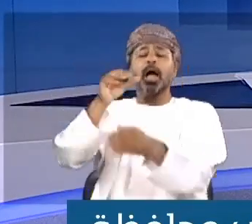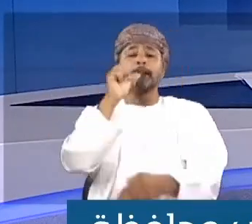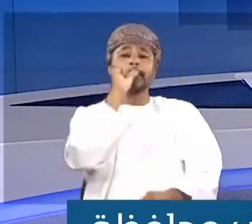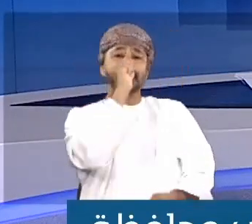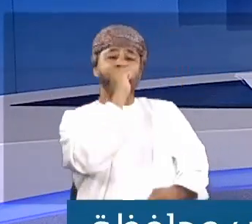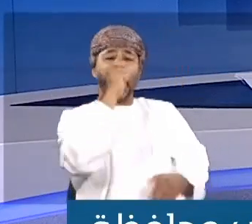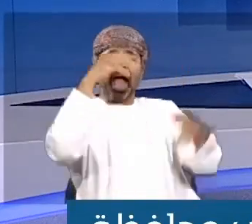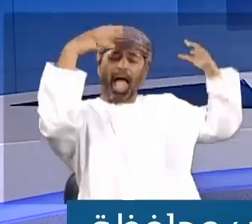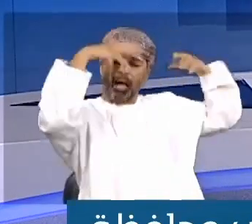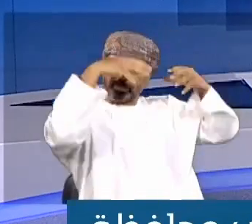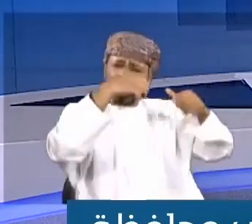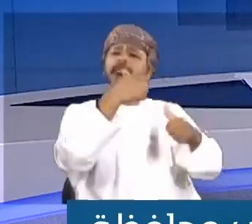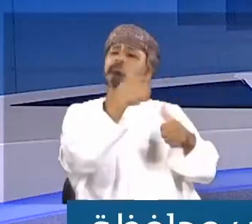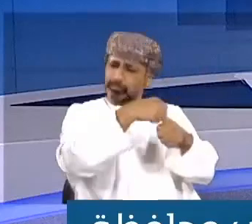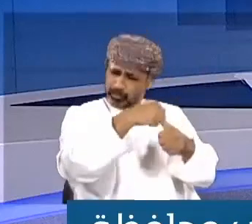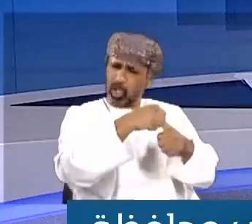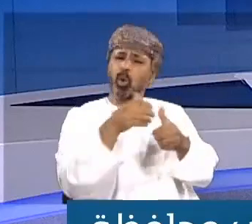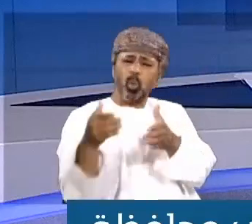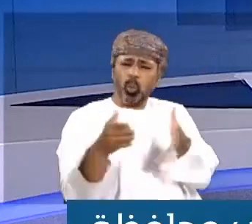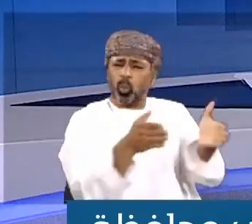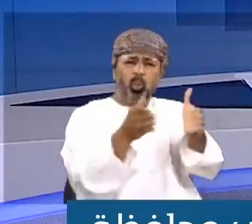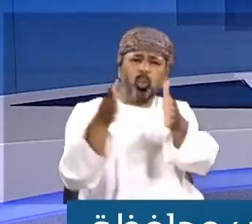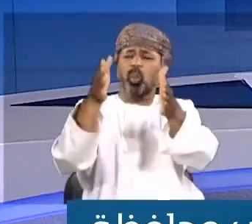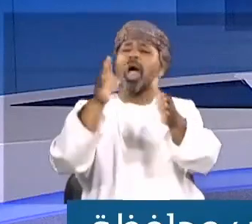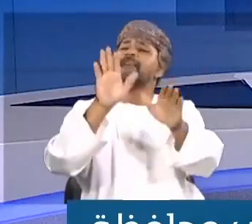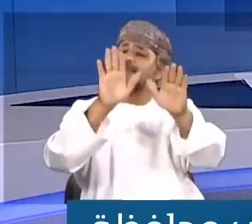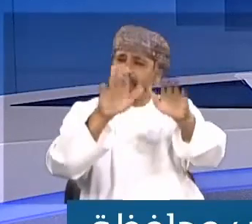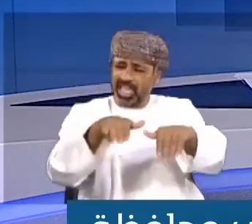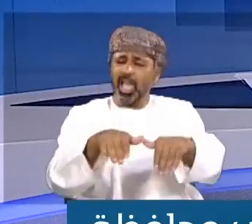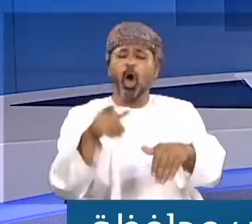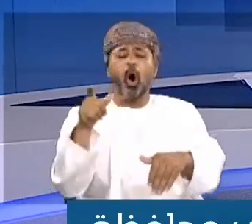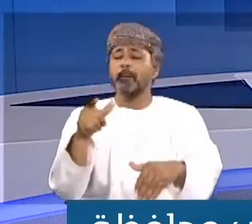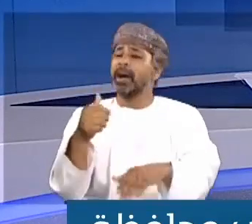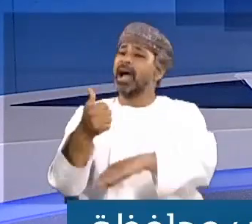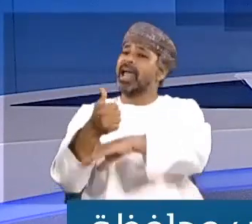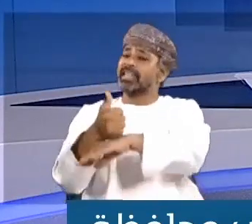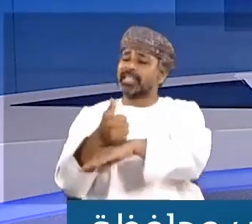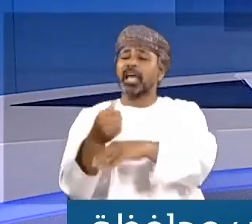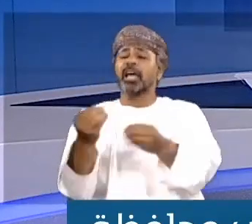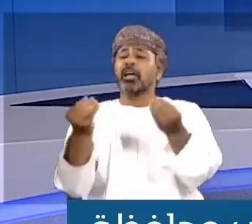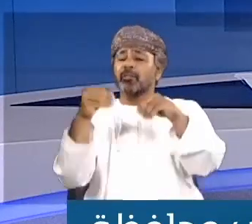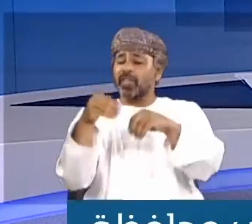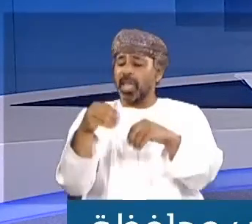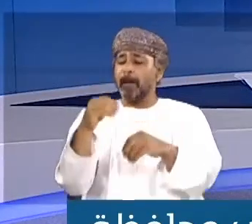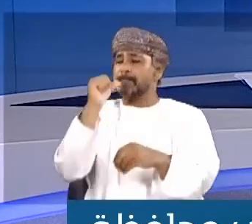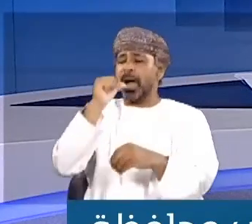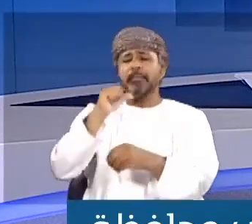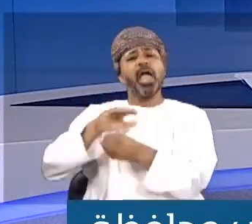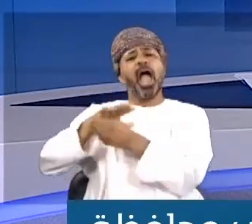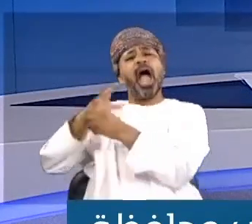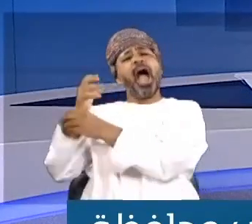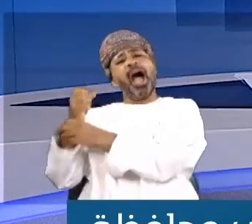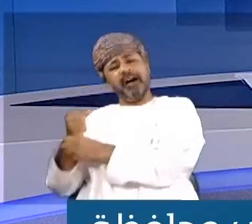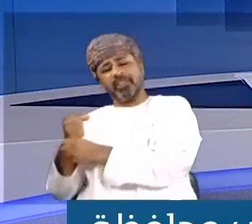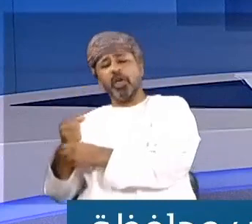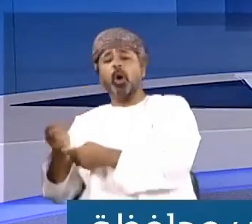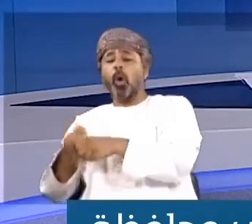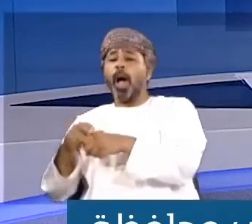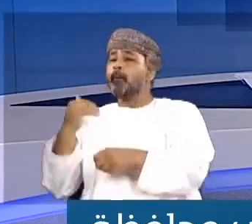الأمطار التي ما زالت تجري في بطون الأودية تشكل مصدرا رئيسيا لرفع منسوب خزانات المياه الجوفية،